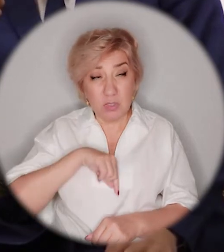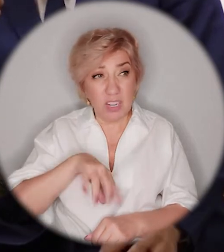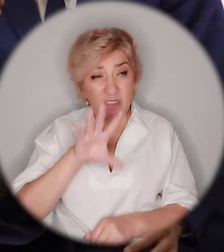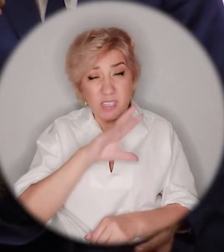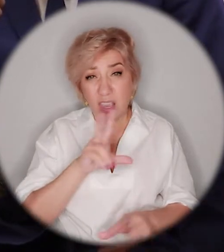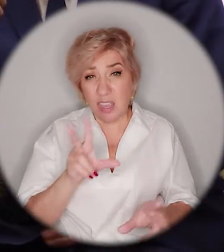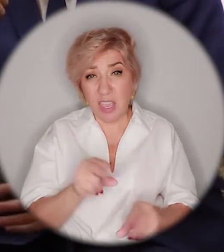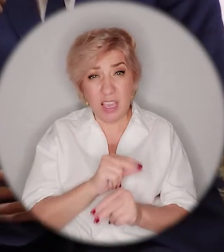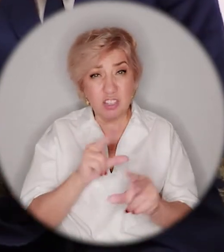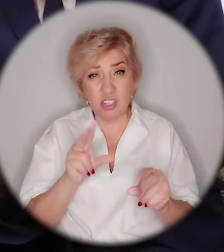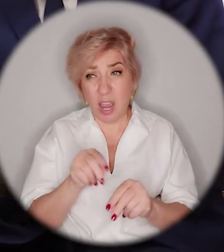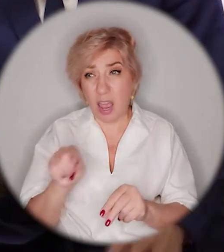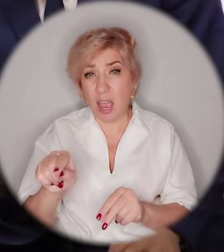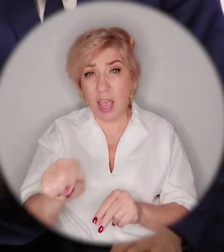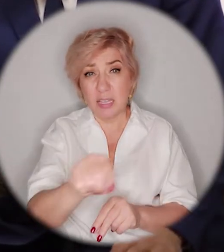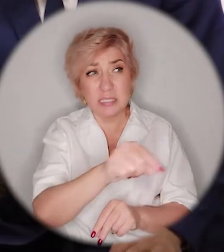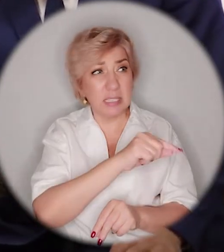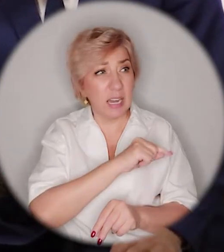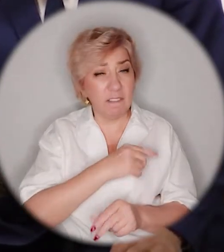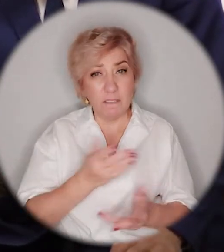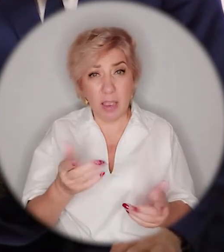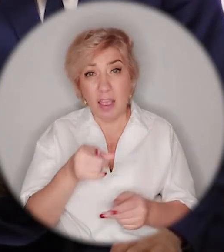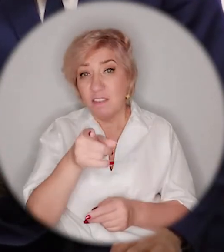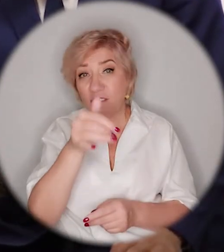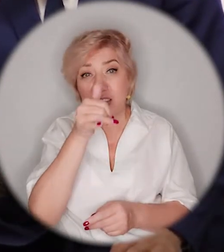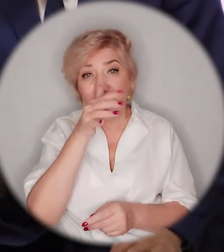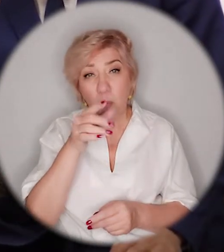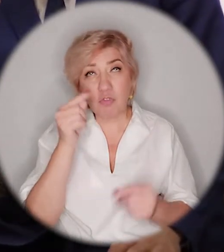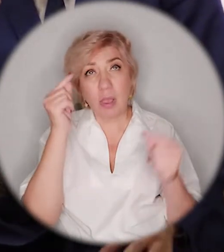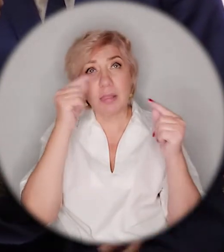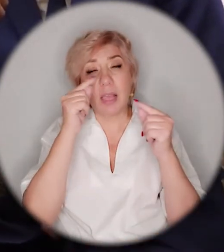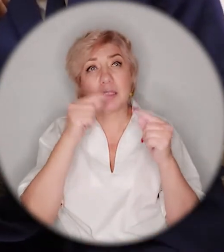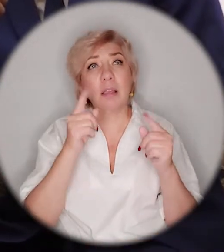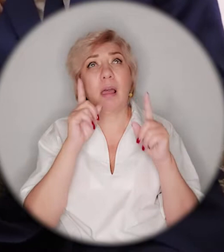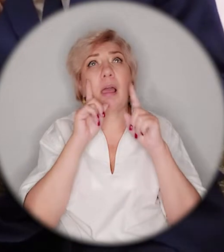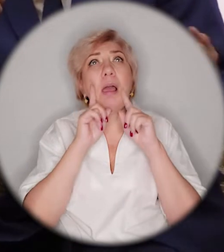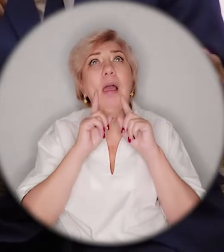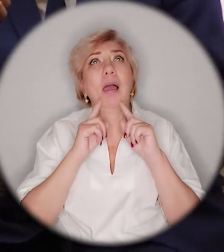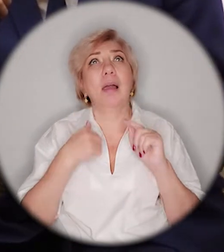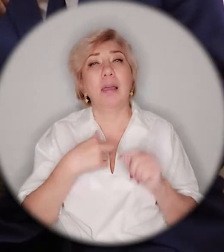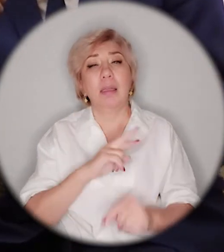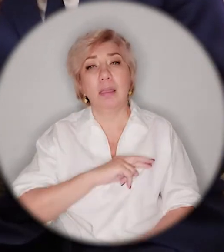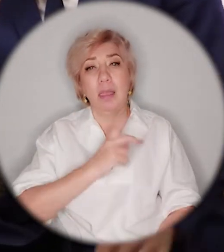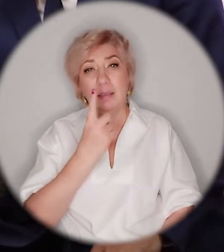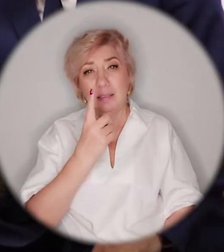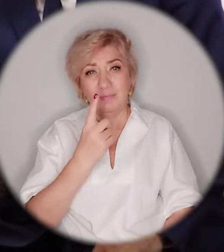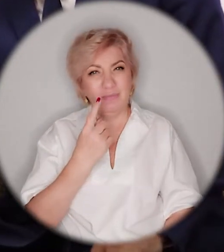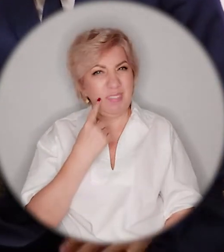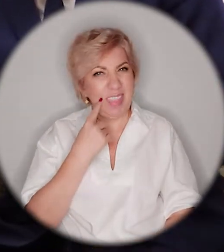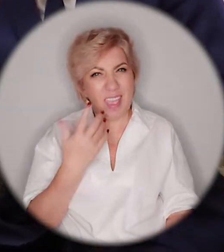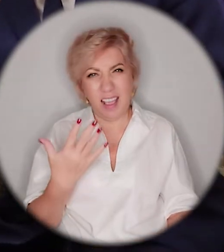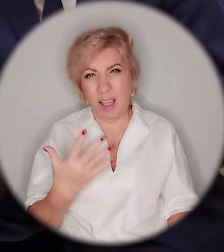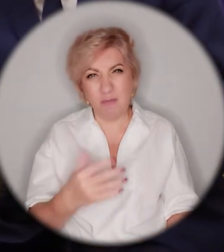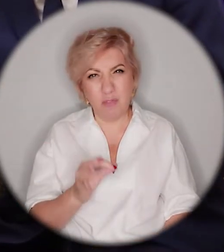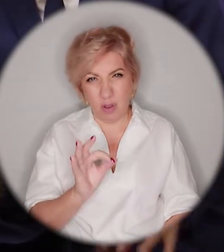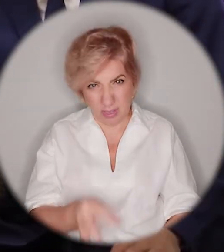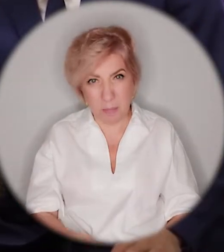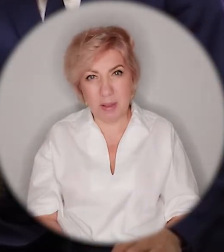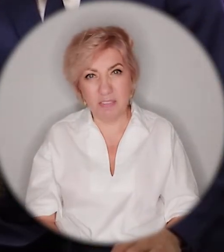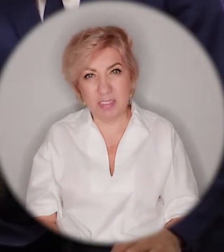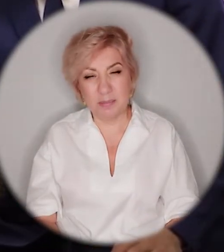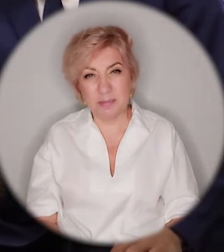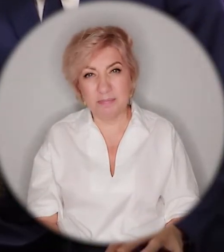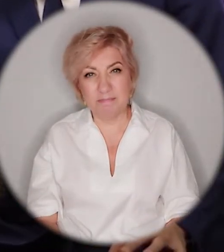an хампи и внутри все несчастливы юг и нарядим аббатов то вы не можете наслаждаться своим окутал замком тебе некомфортно